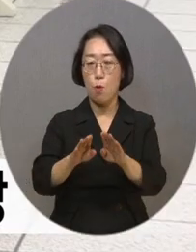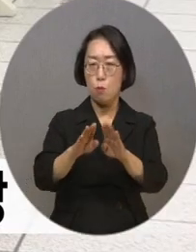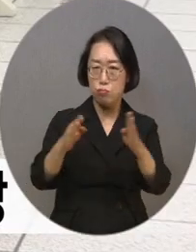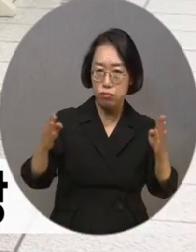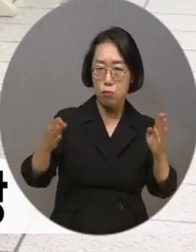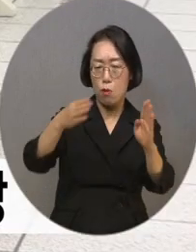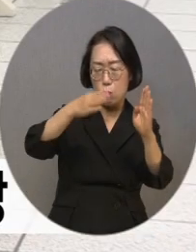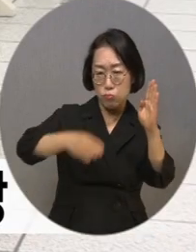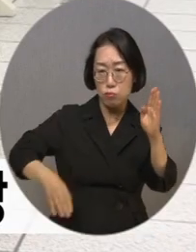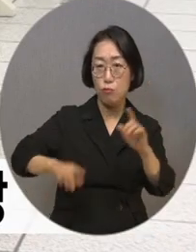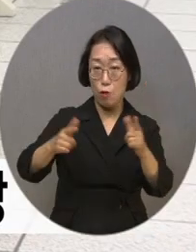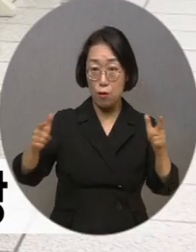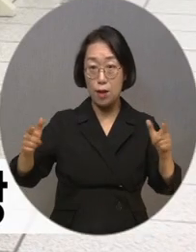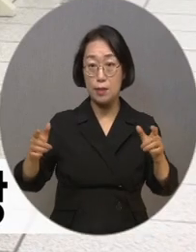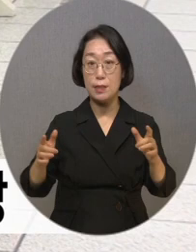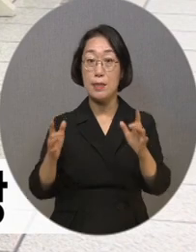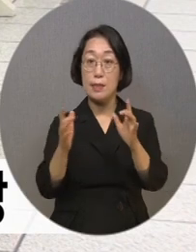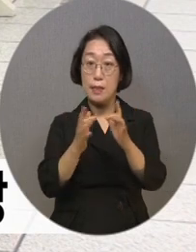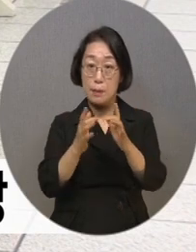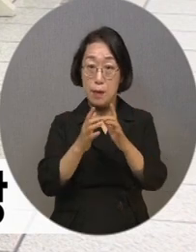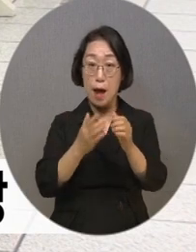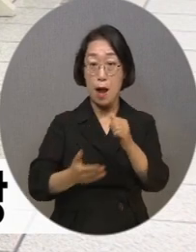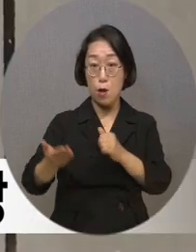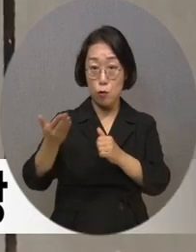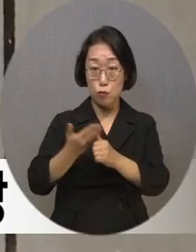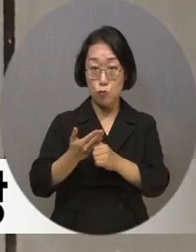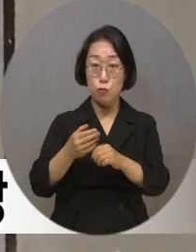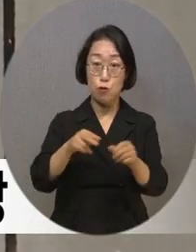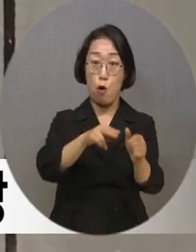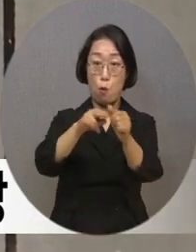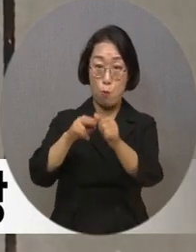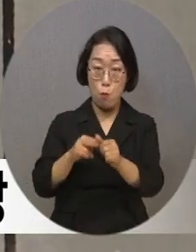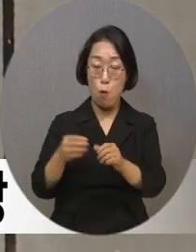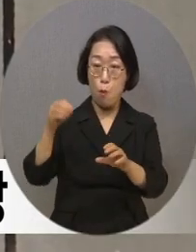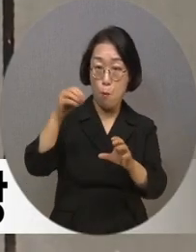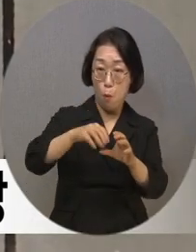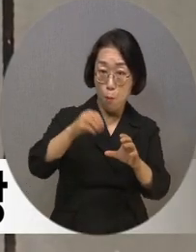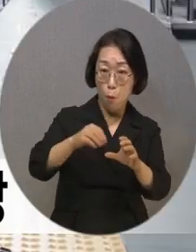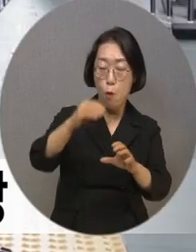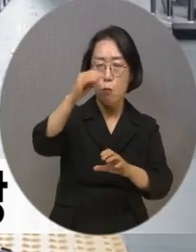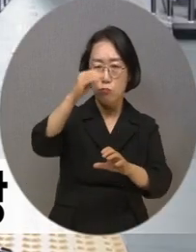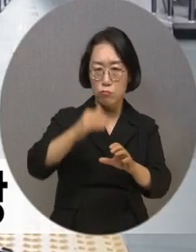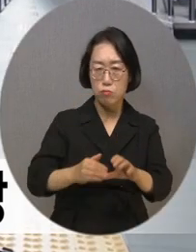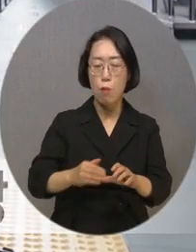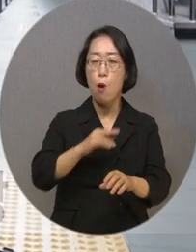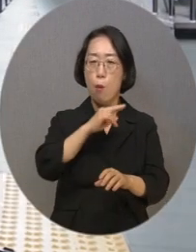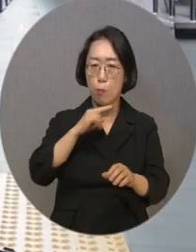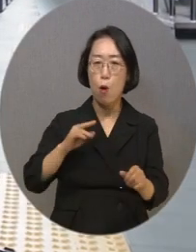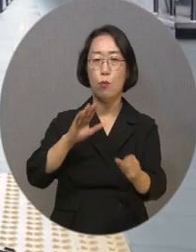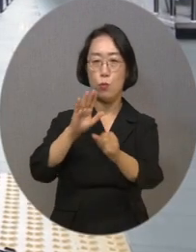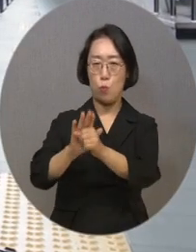보도 내비게이션을 구축해 장애인을 포함한 다양한 교통약자의 이동 편의를 증진시킬 계획입니다.